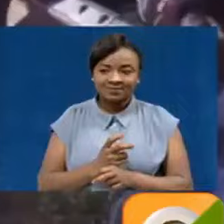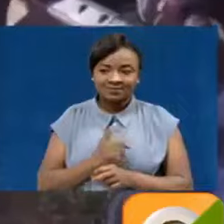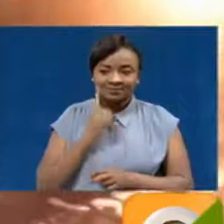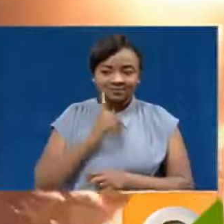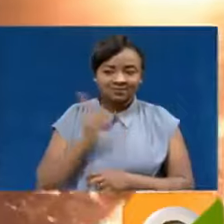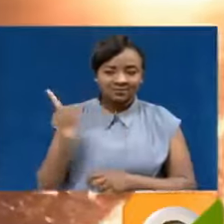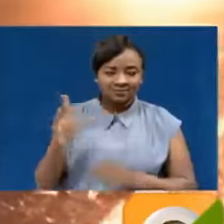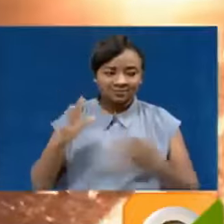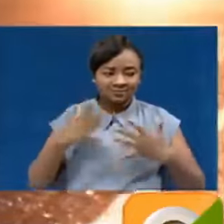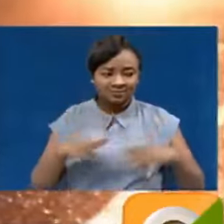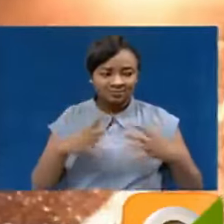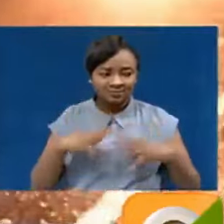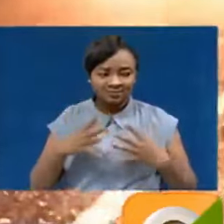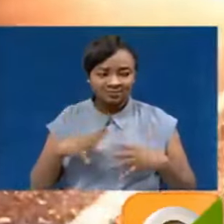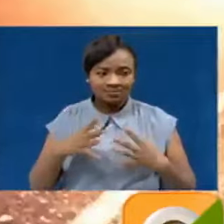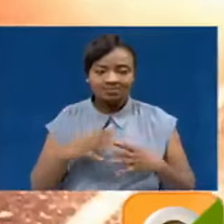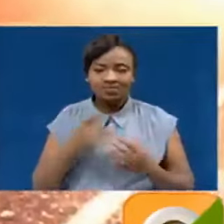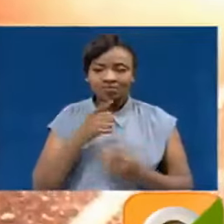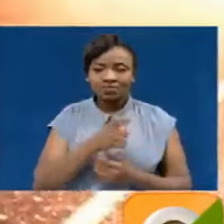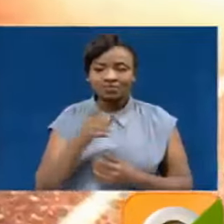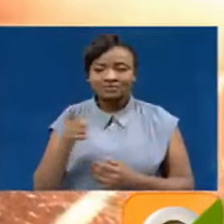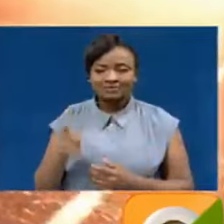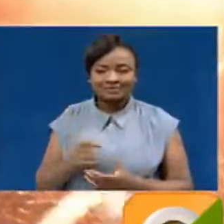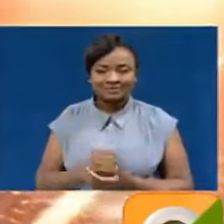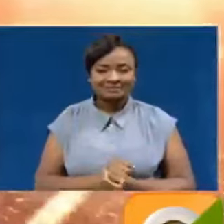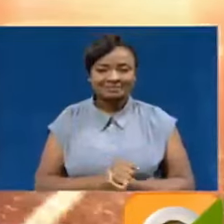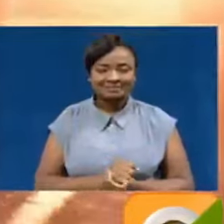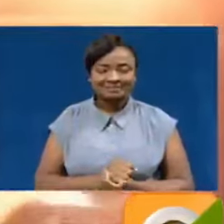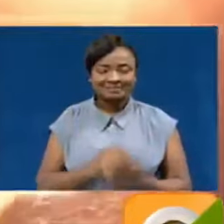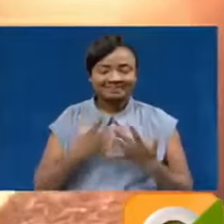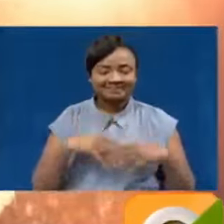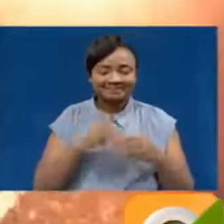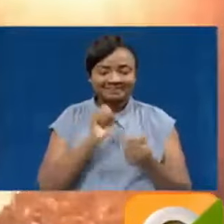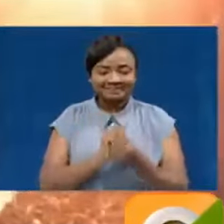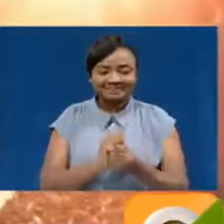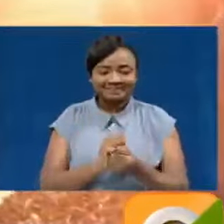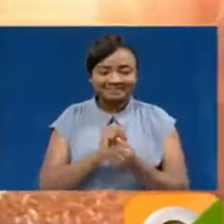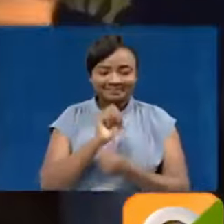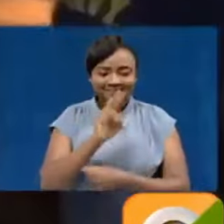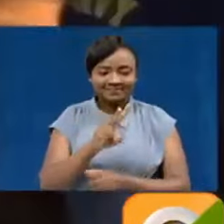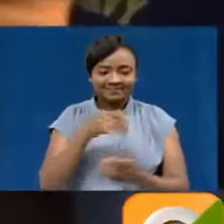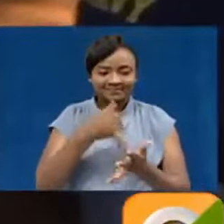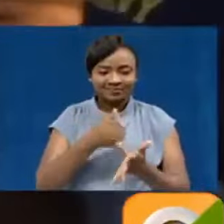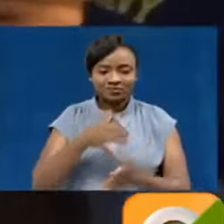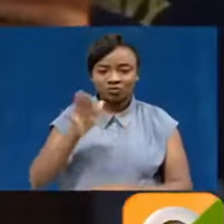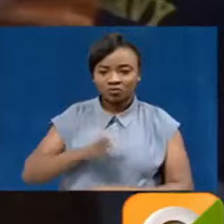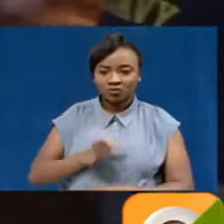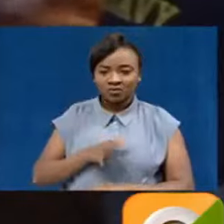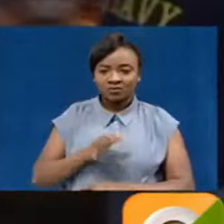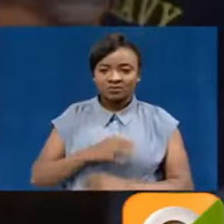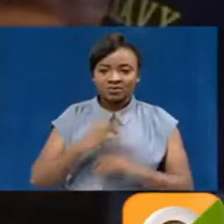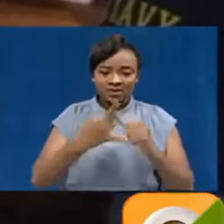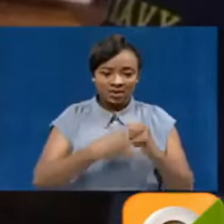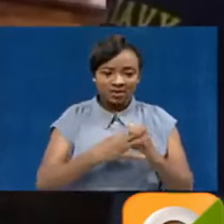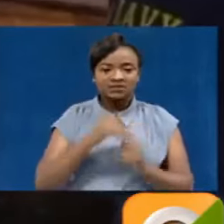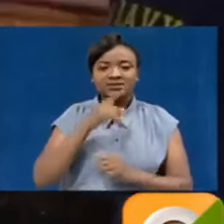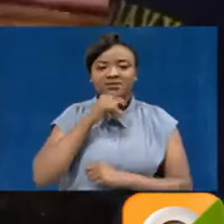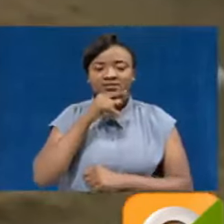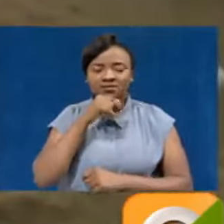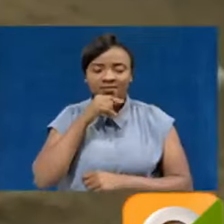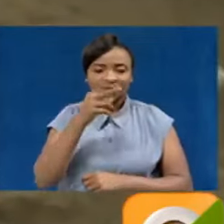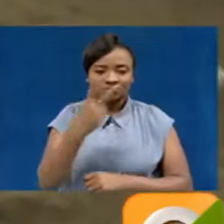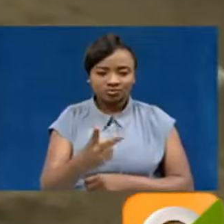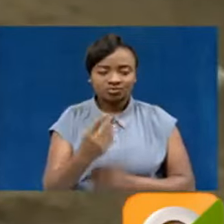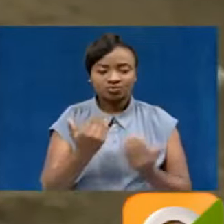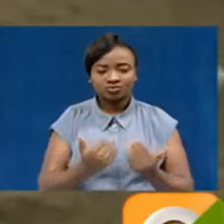usalama walipofika na kuwasaidia. Watu 12 wakiwemo wanawake 8, wanaume 2 na watoto